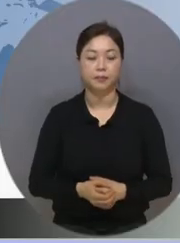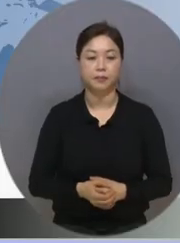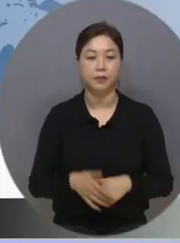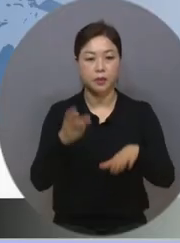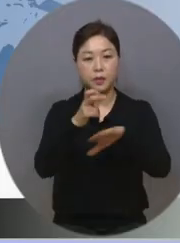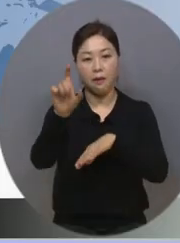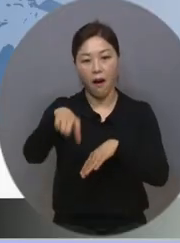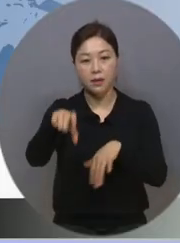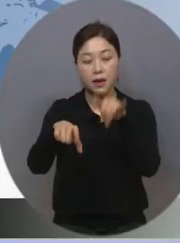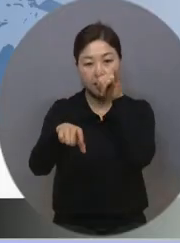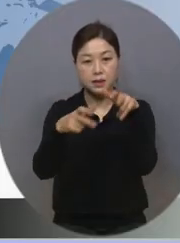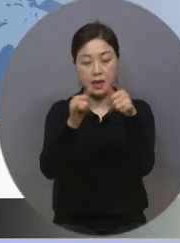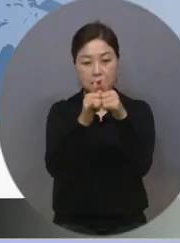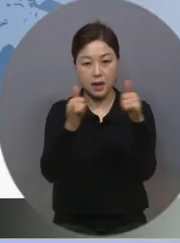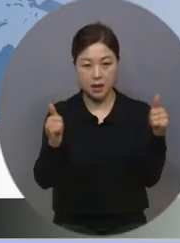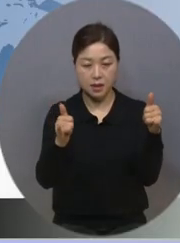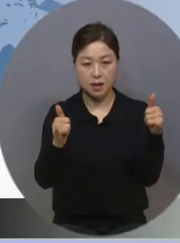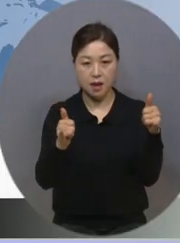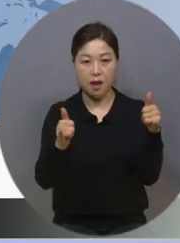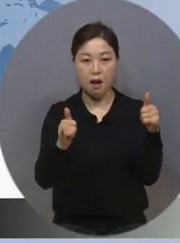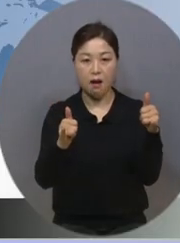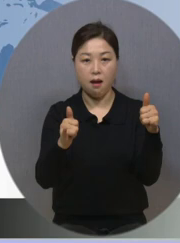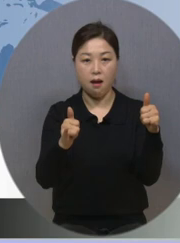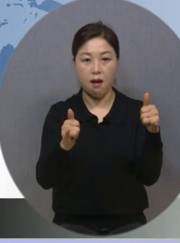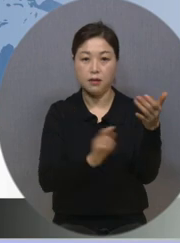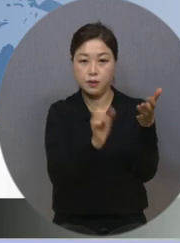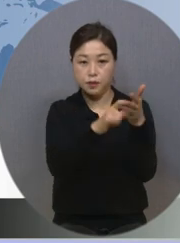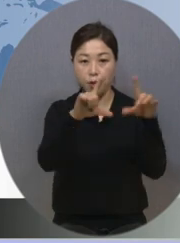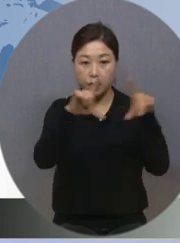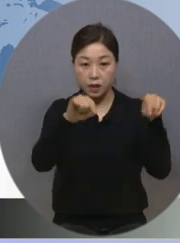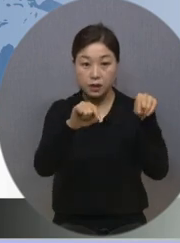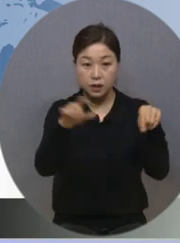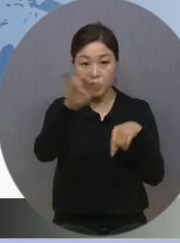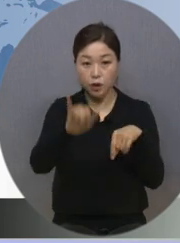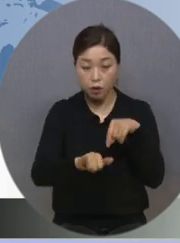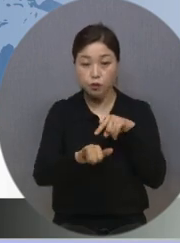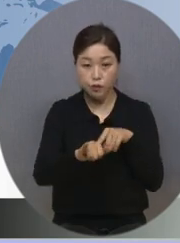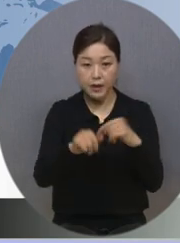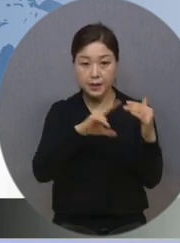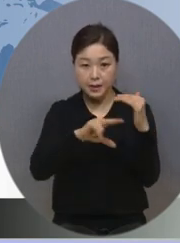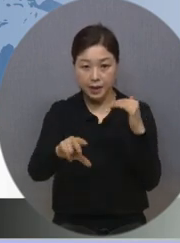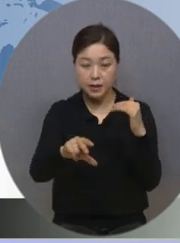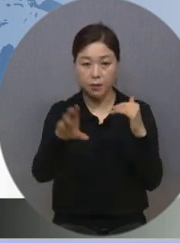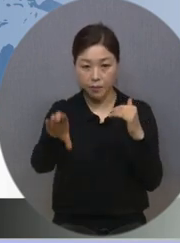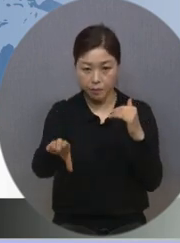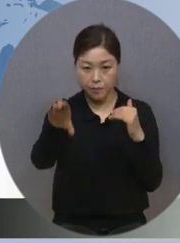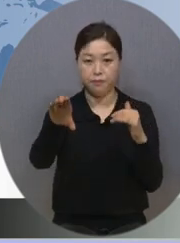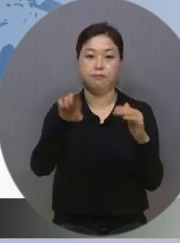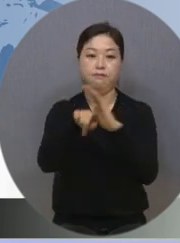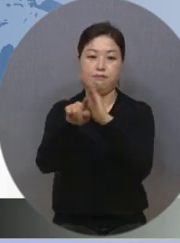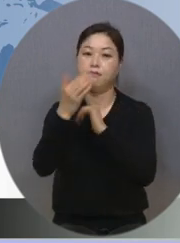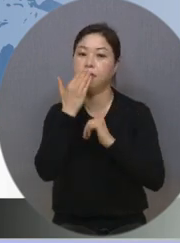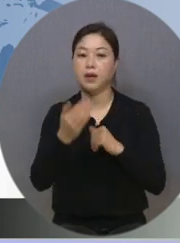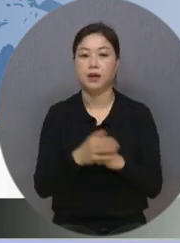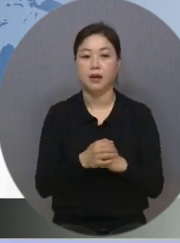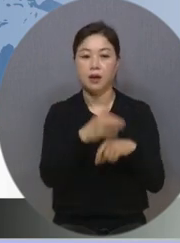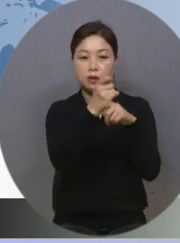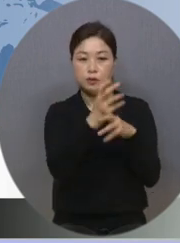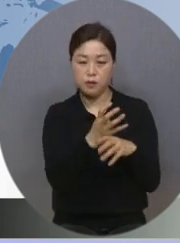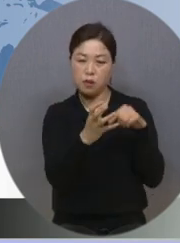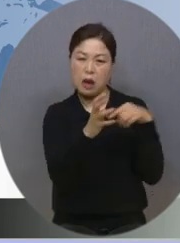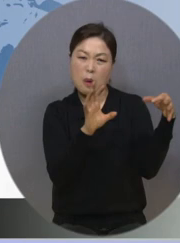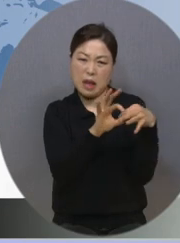교통카드 기능이 있는 장애인 등록증으로 전국의 지하철 무임태그 탑승이 가능해졌습니다. 그동안은 주소지가 속해